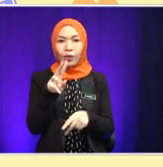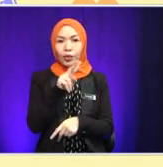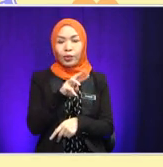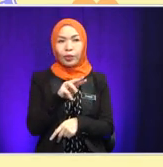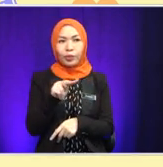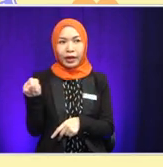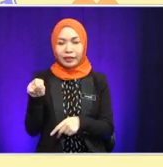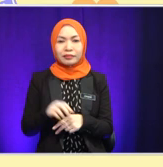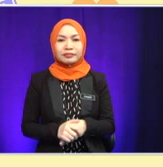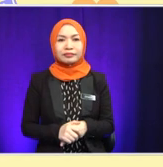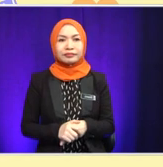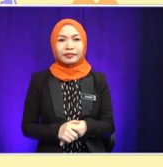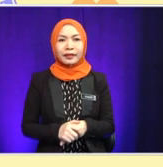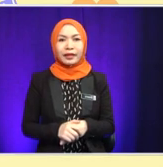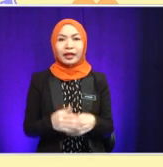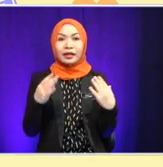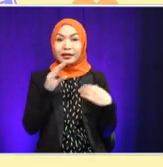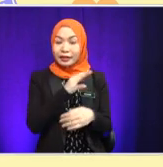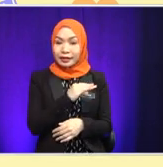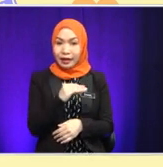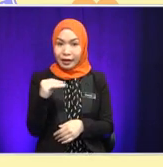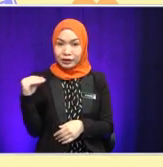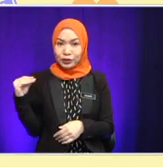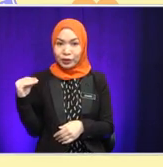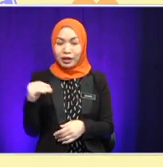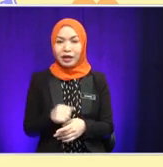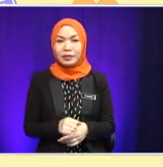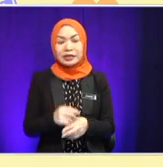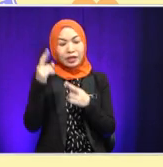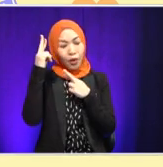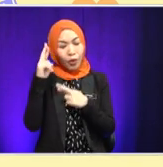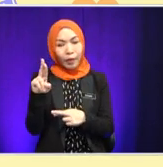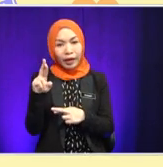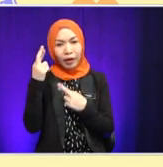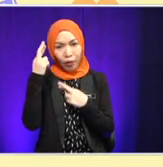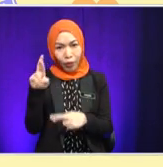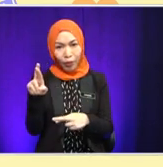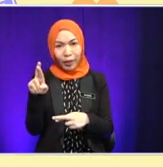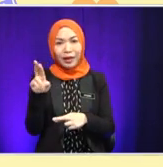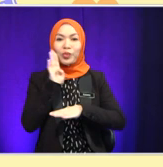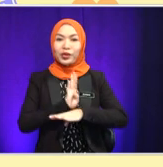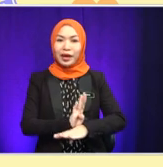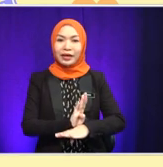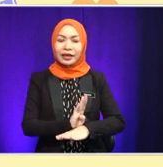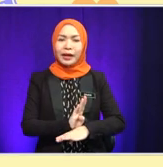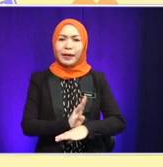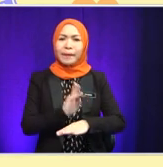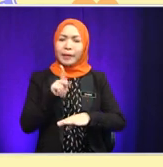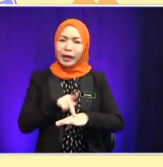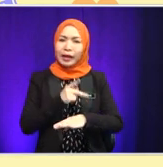kaum lainnya bagaimana kita boleh mengenal contohnya dari segi pemakaman pakaian yang lain sama-sama kita